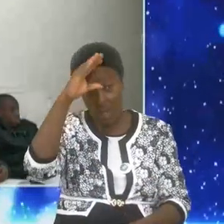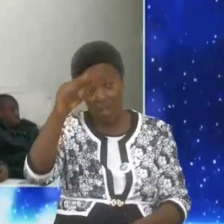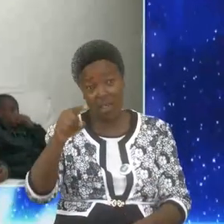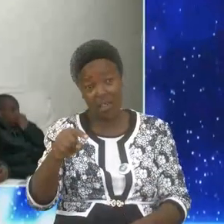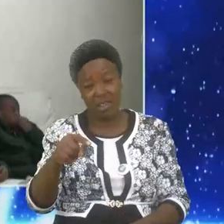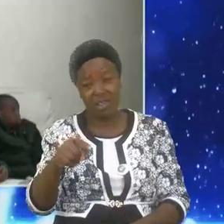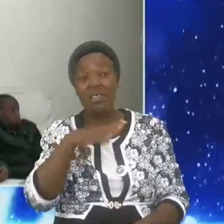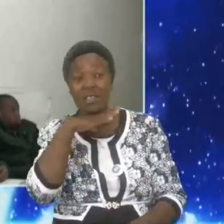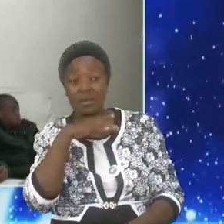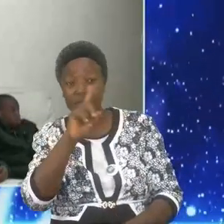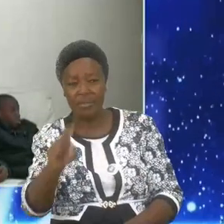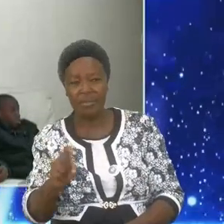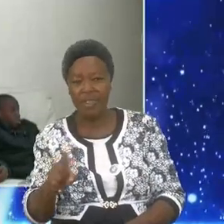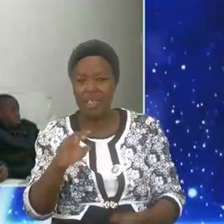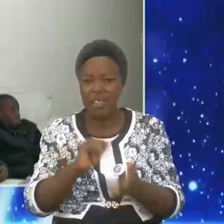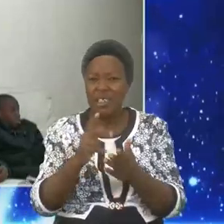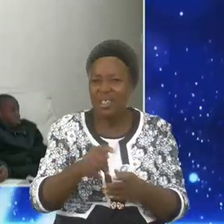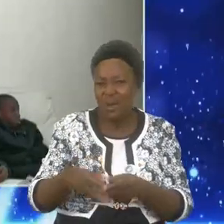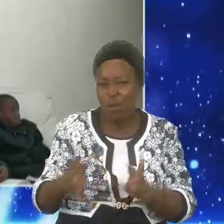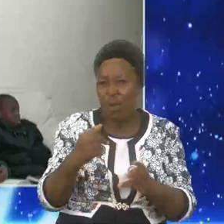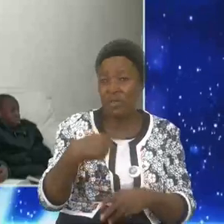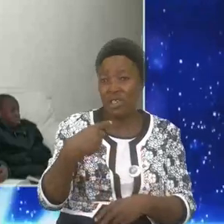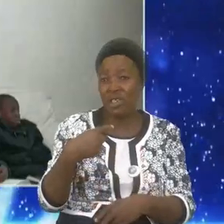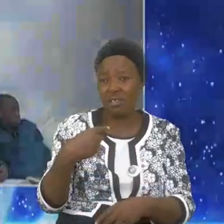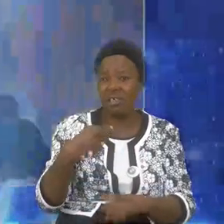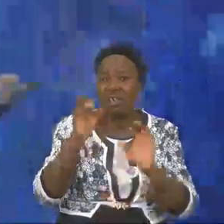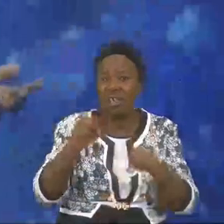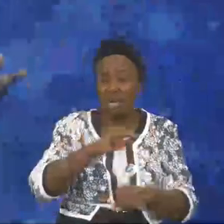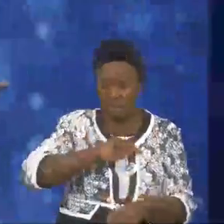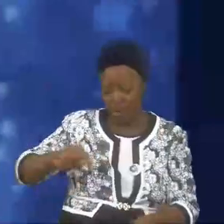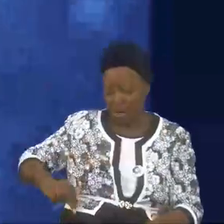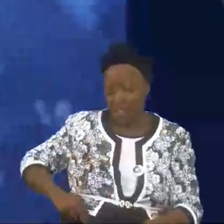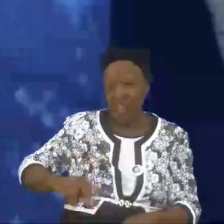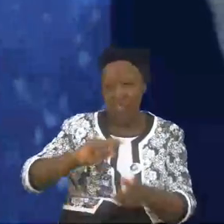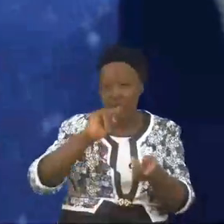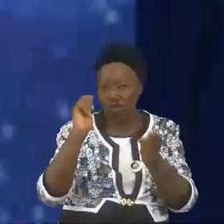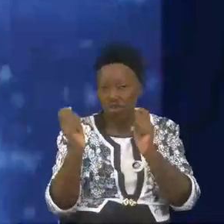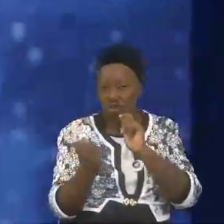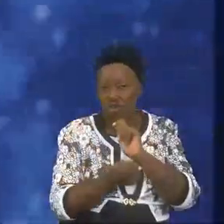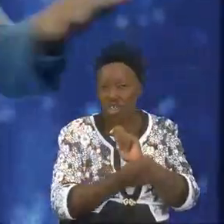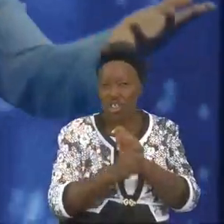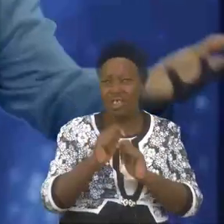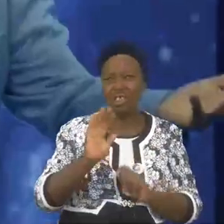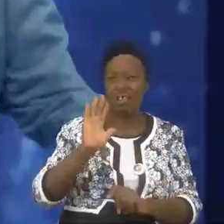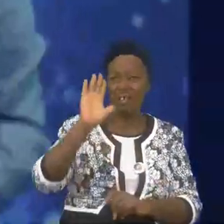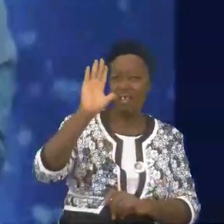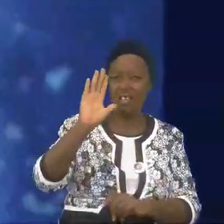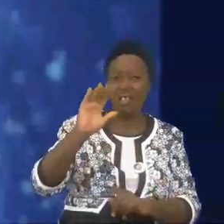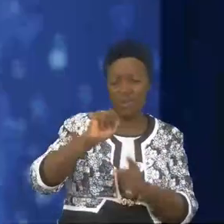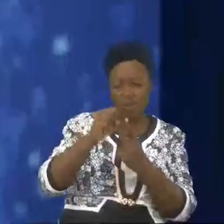imagé pour se dire, est-ce que Nebuchadnezzar peut-il changer sa situation? Est-ce que Nebuchadnezzar